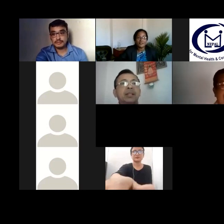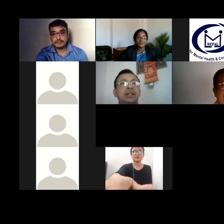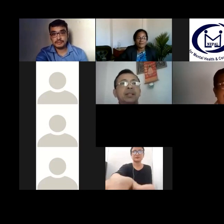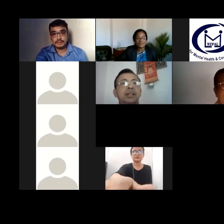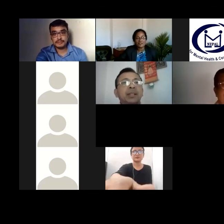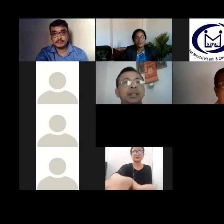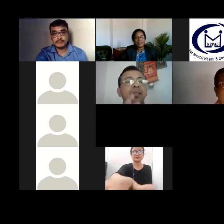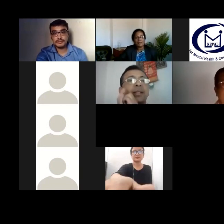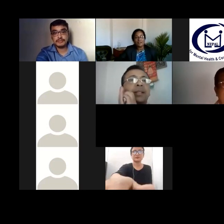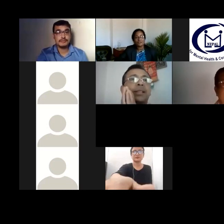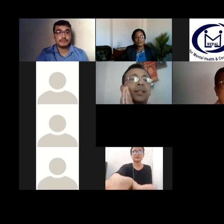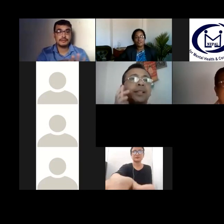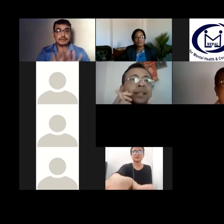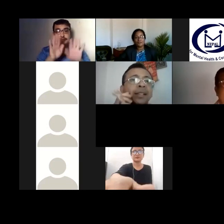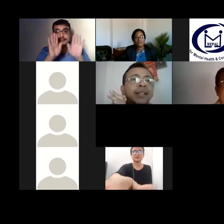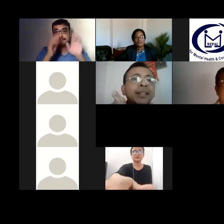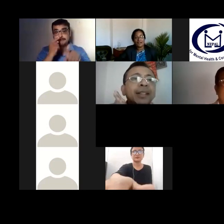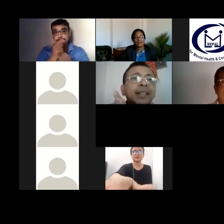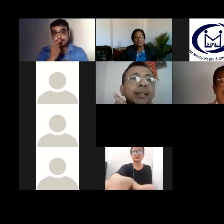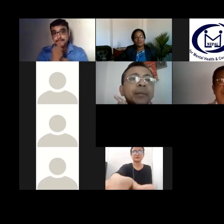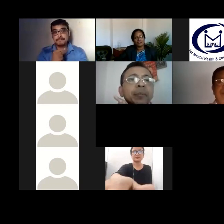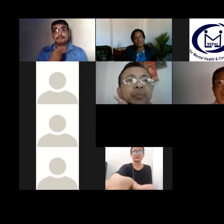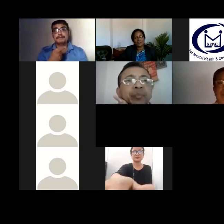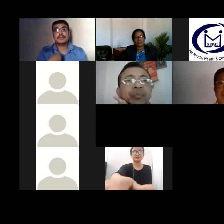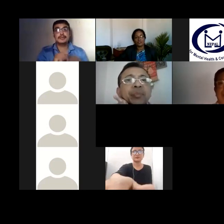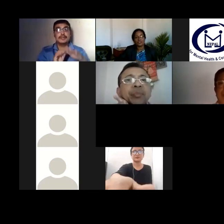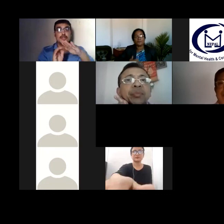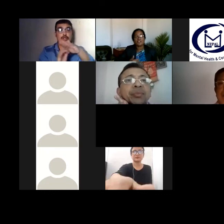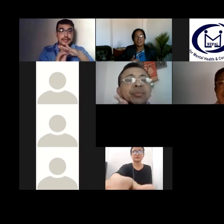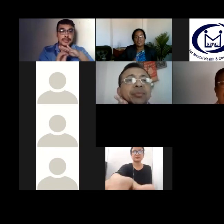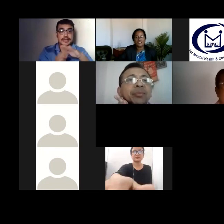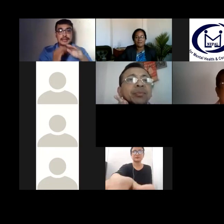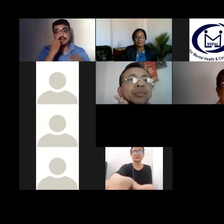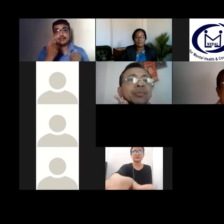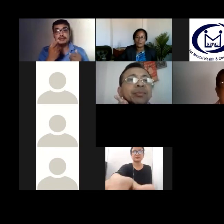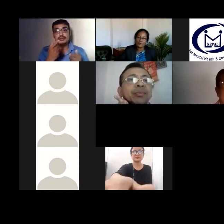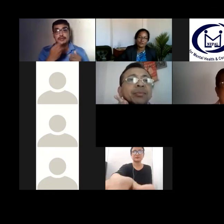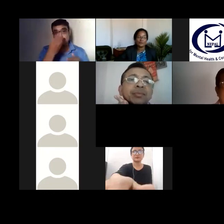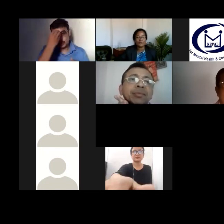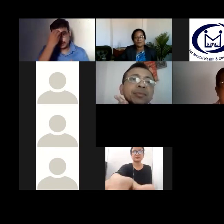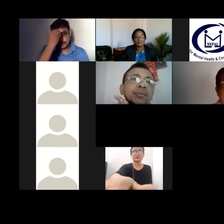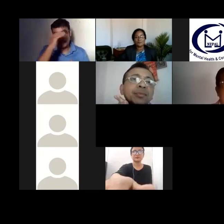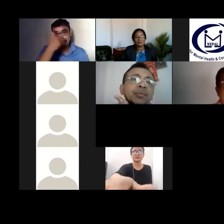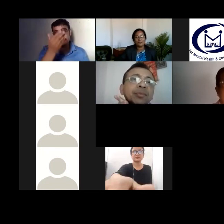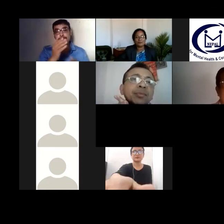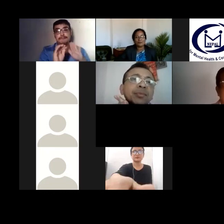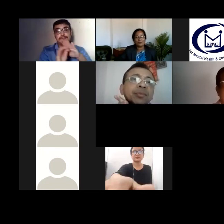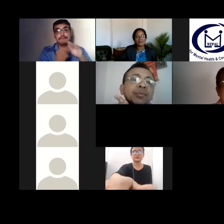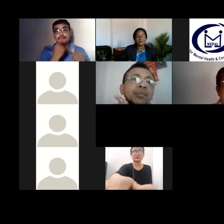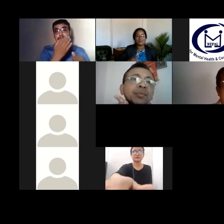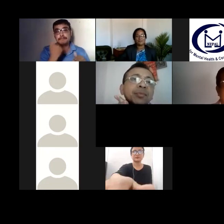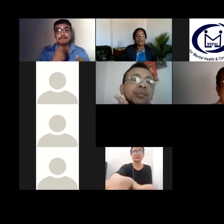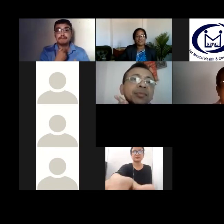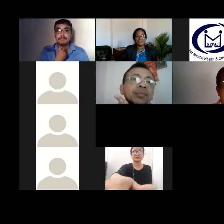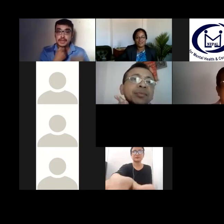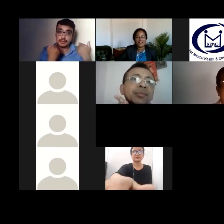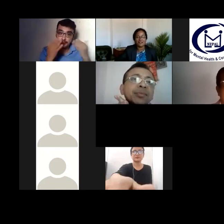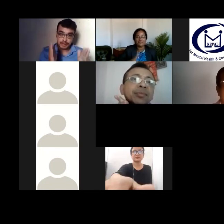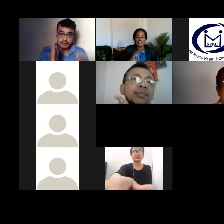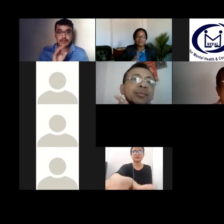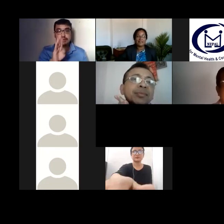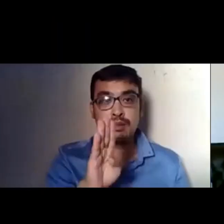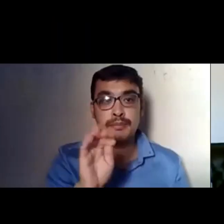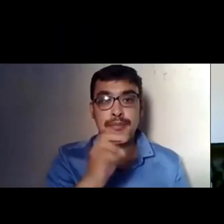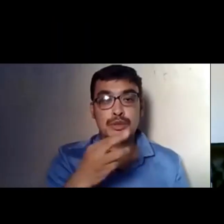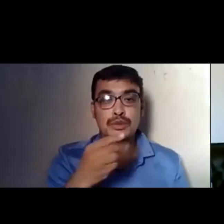धेरै धेरै धन्यवाद सर। हामी समितिमै यहाँहरूलाई सशरीर दसैँ पछाडि चाहिँ हामी बोलाउनेछौँ यो चाहिँ प्रतिबद्धता भयो बास सरलाई बोलाए जसरी